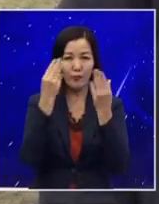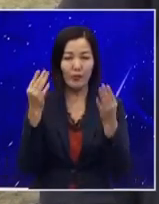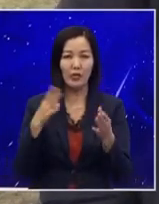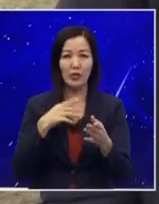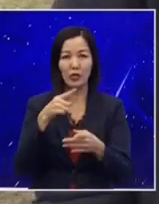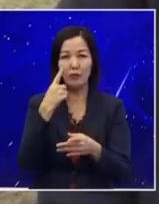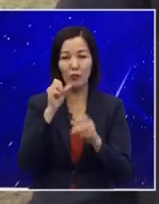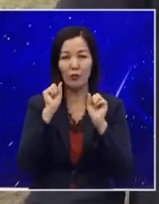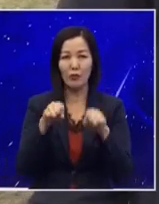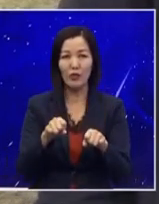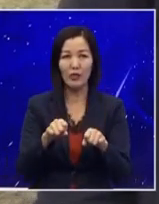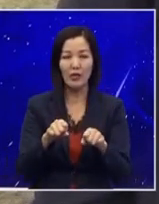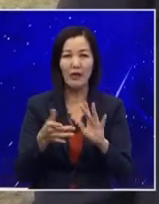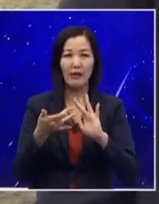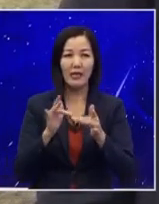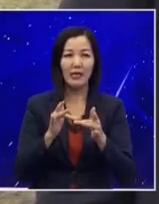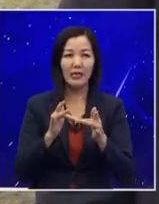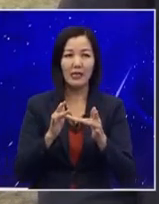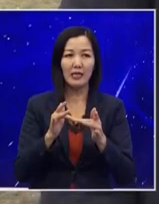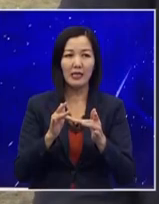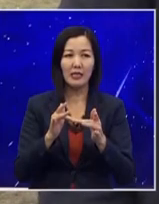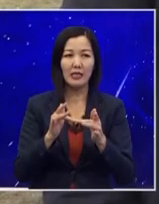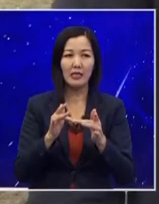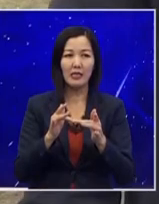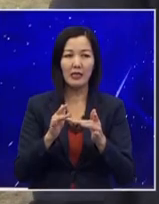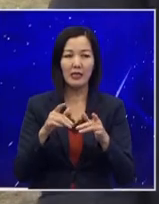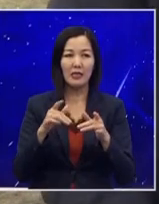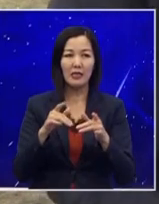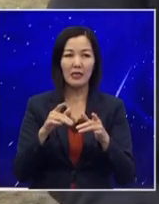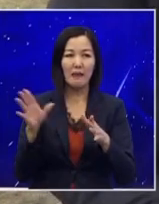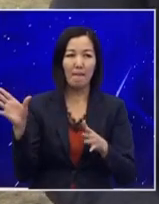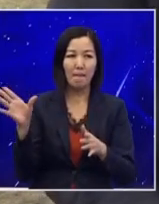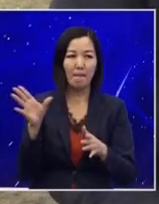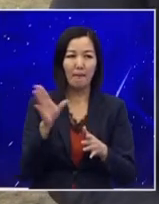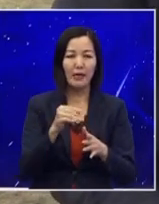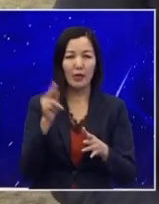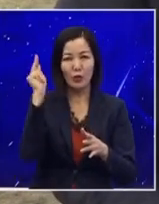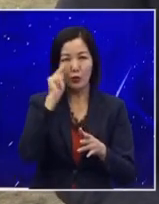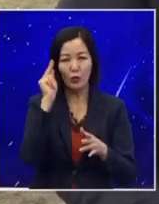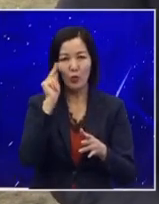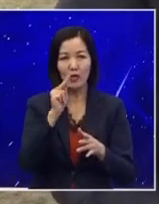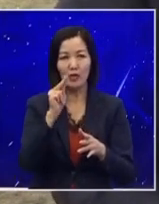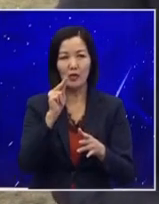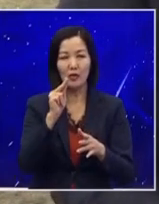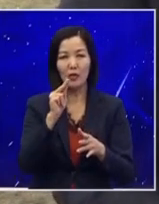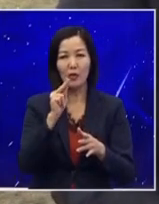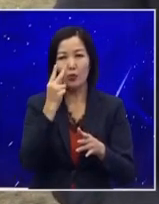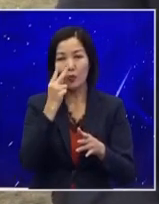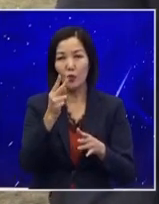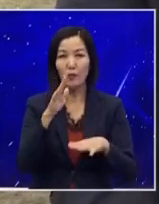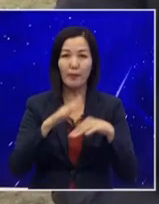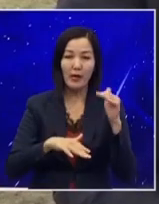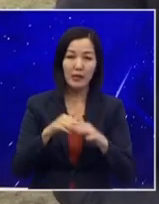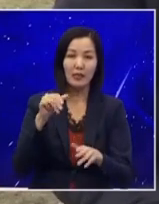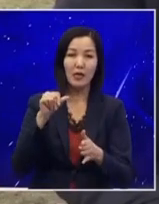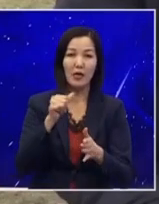көбінесе жаңағы интернет желілерінен көріп отырады. Бірақ оның барлығы теориялық тұрғыда оны көріп отыр. Практика жүзінде